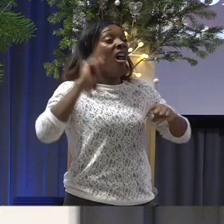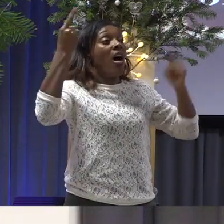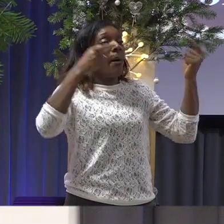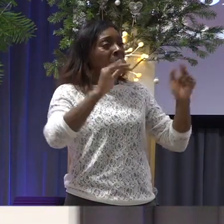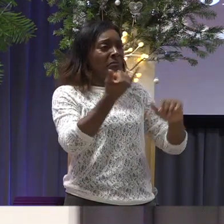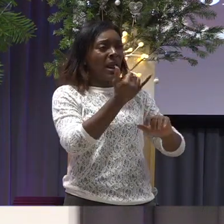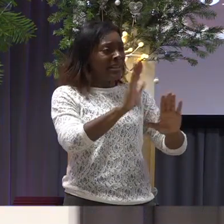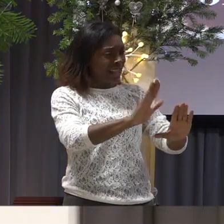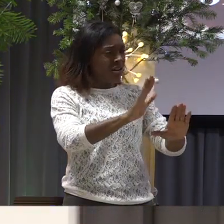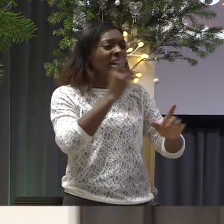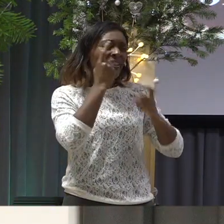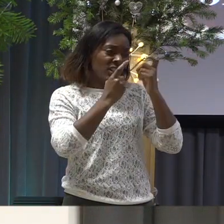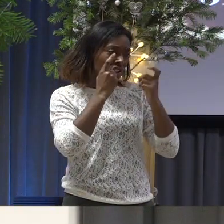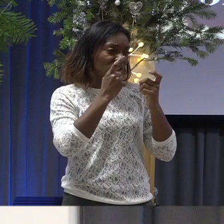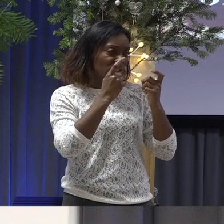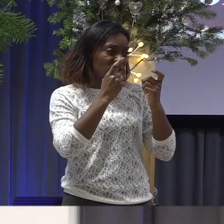balader, réfléchis un peu.